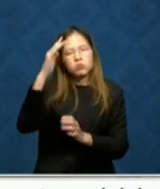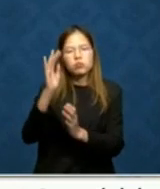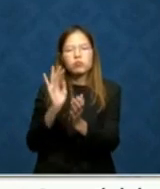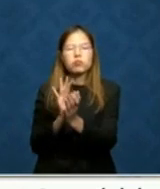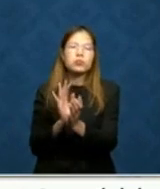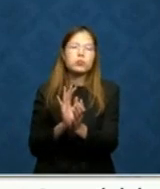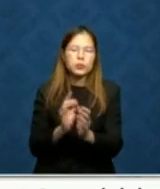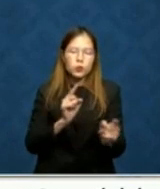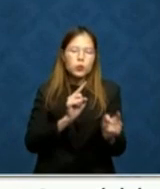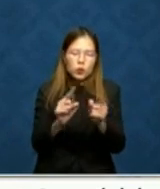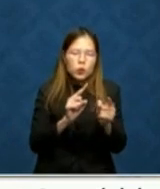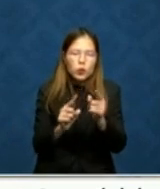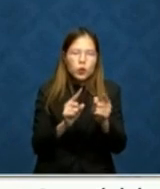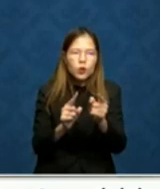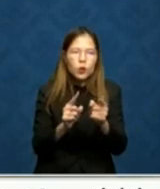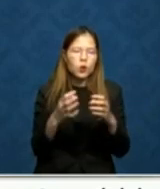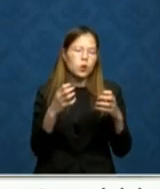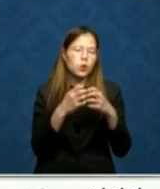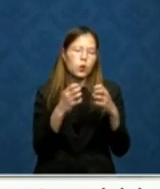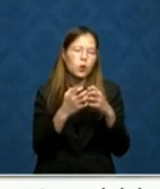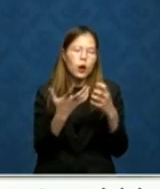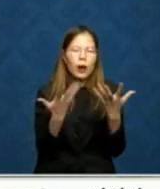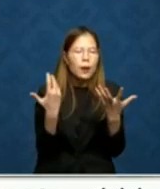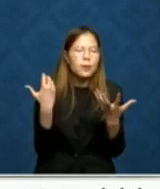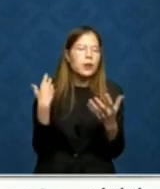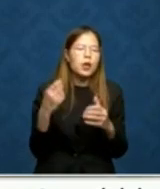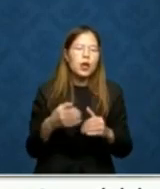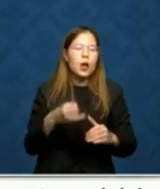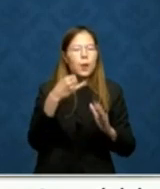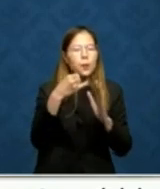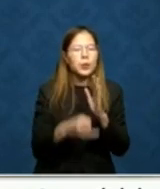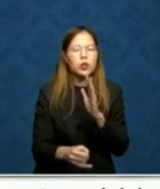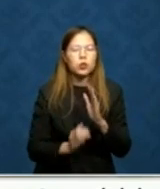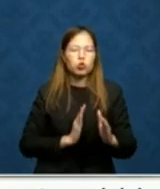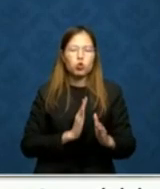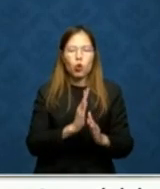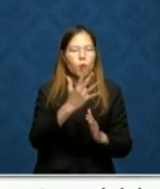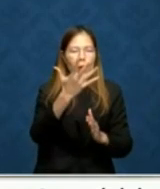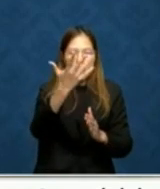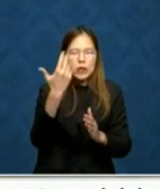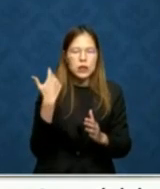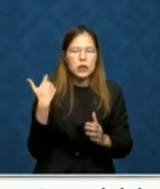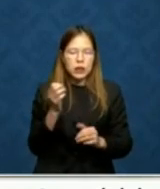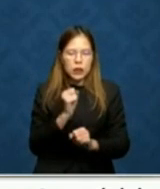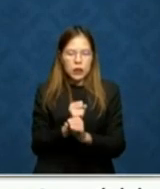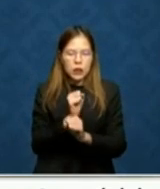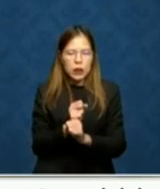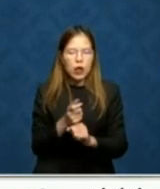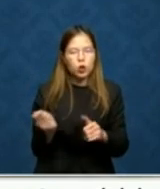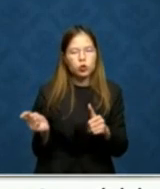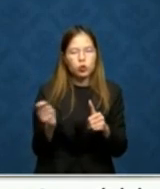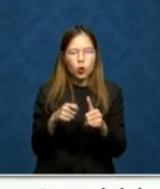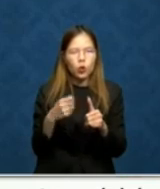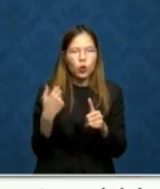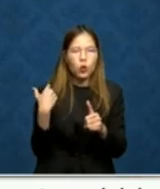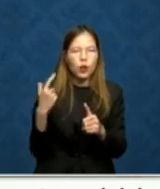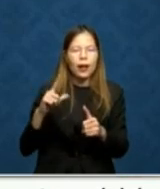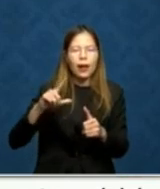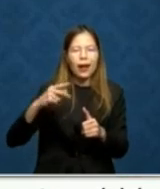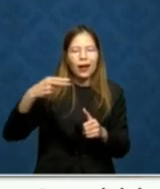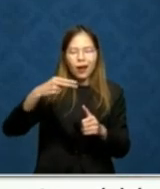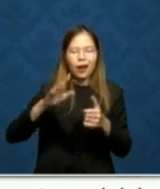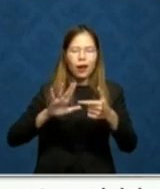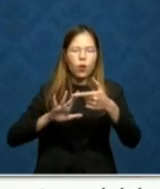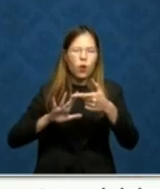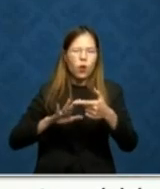เนื่องจากการคุกคามไม่มีฐานความผิดโดยตรงซึ่งผู้กระทำความผิด จะมีโทษเพียงละหูโทษแค่โดนเรียกม